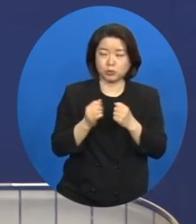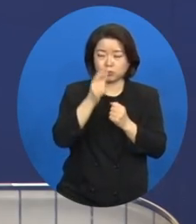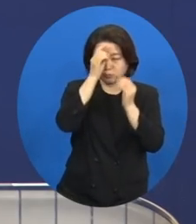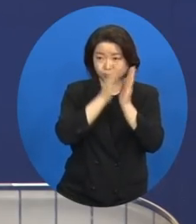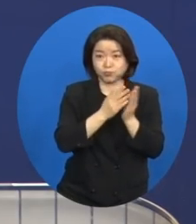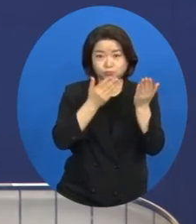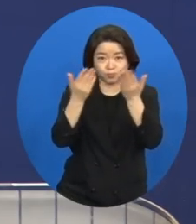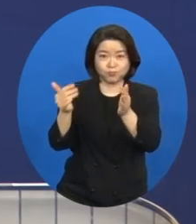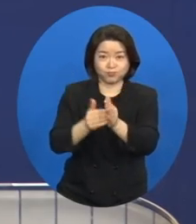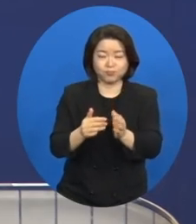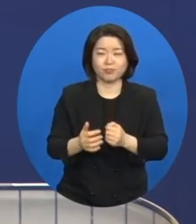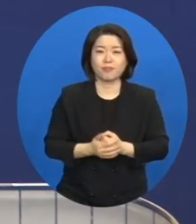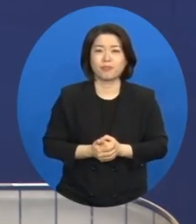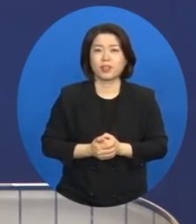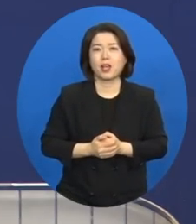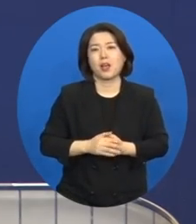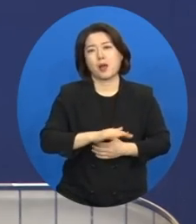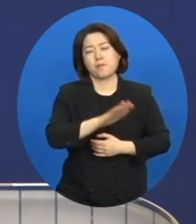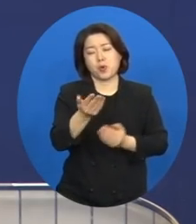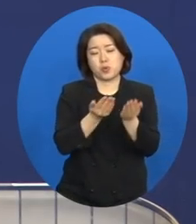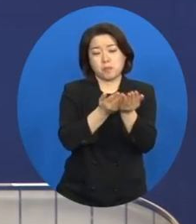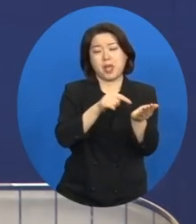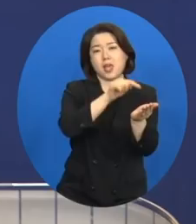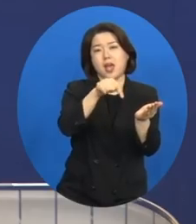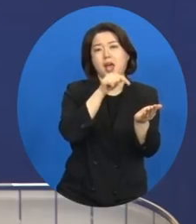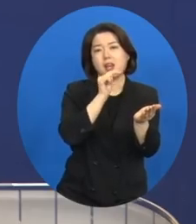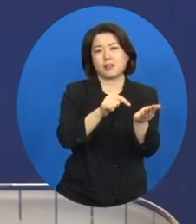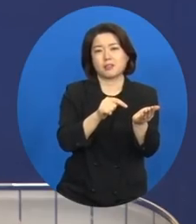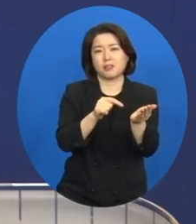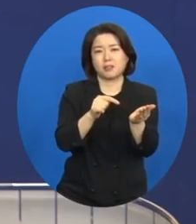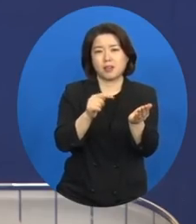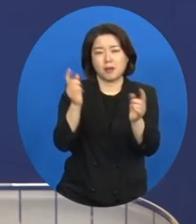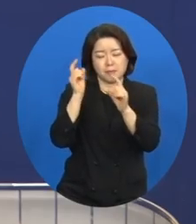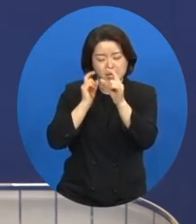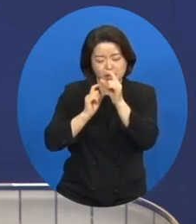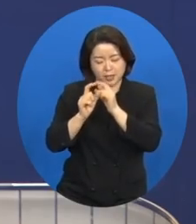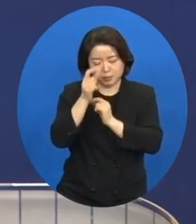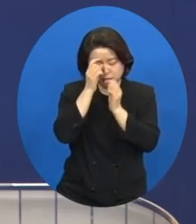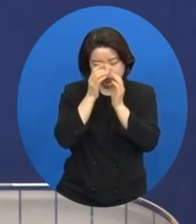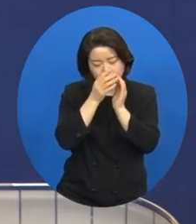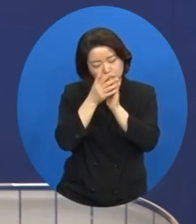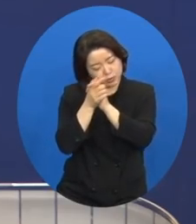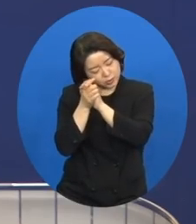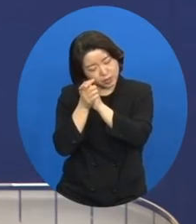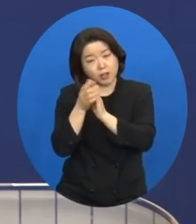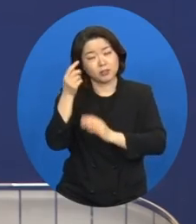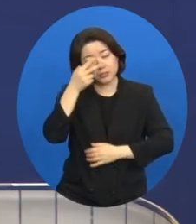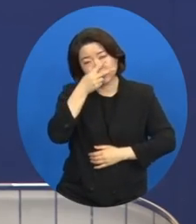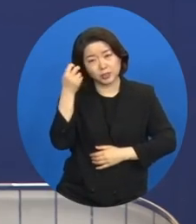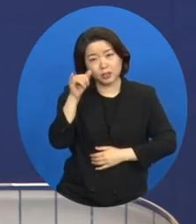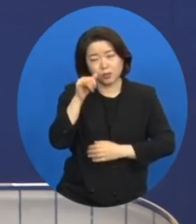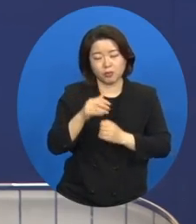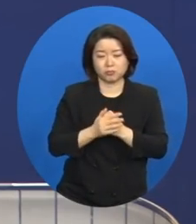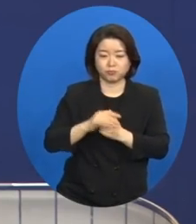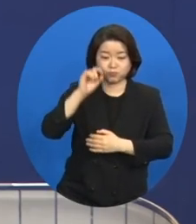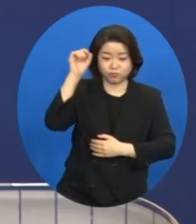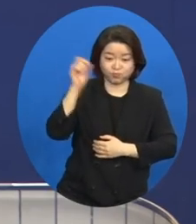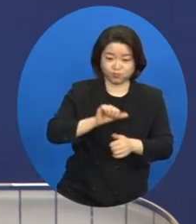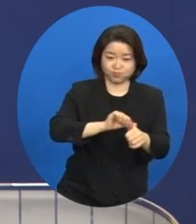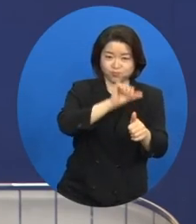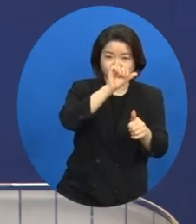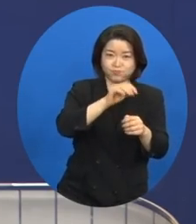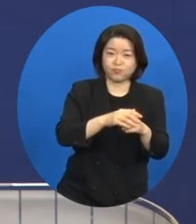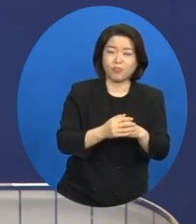잔 겁니다. 모두가 그 크루즈 안에서 밤을 보냅니다. 새벽 5시쯤에 갑자기 잠자던